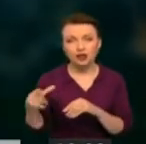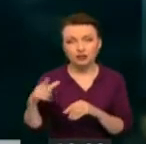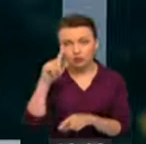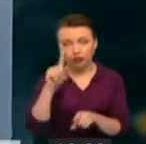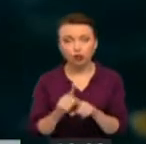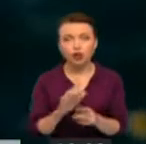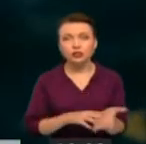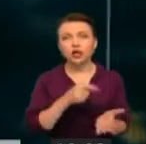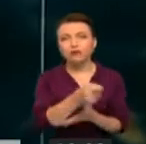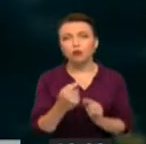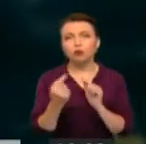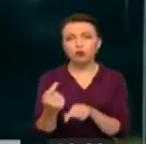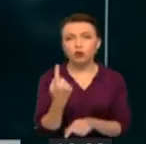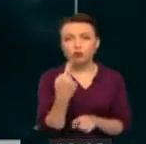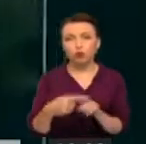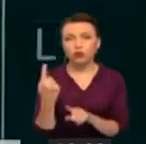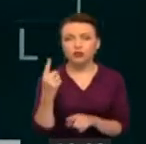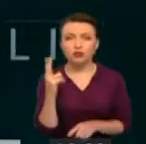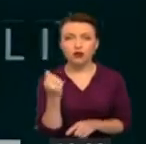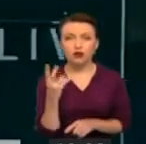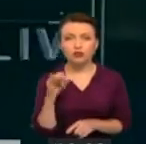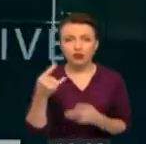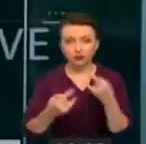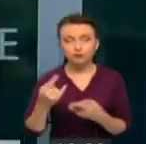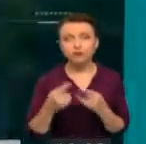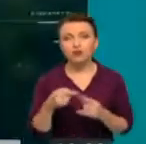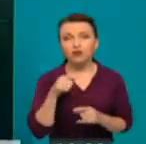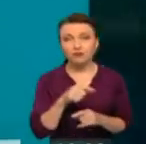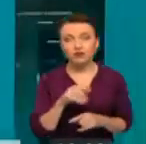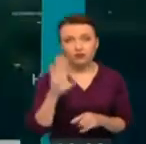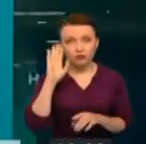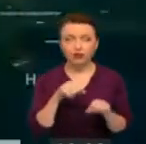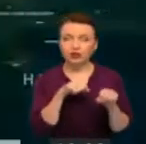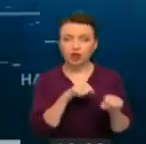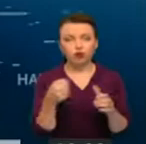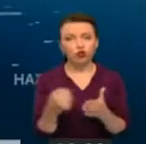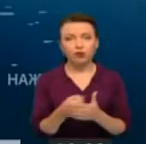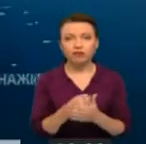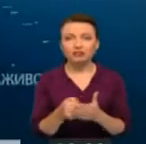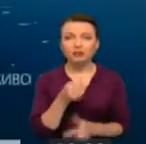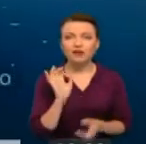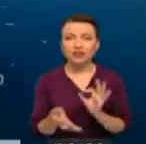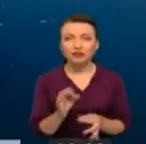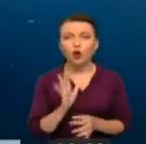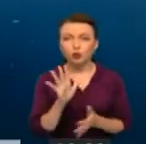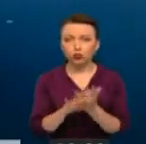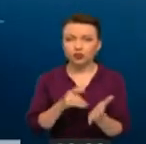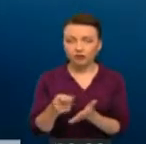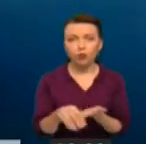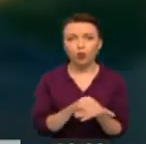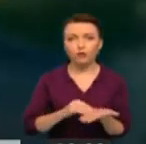проти телеканалу «1+1». За його словами, він та Володимир добиватимуться справедливості і будуть позиватися